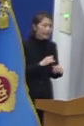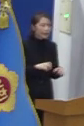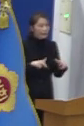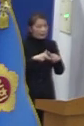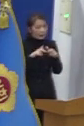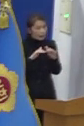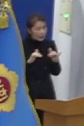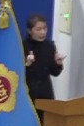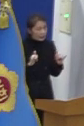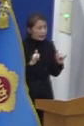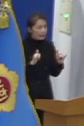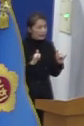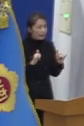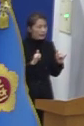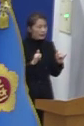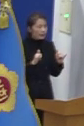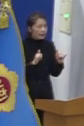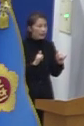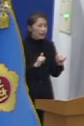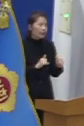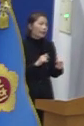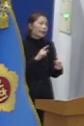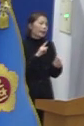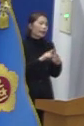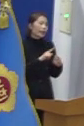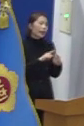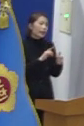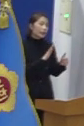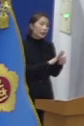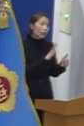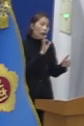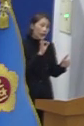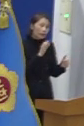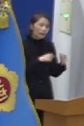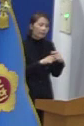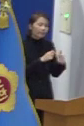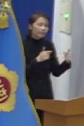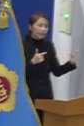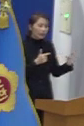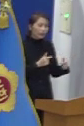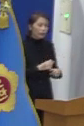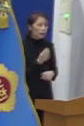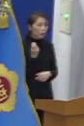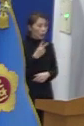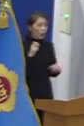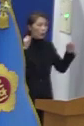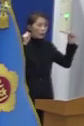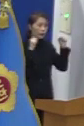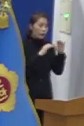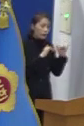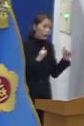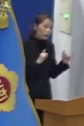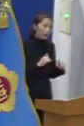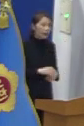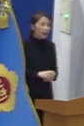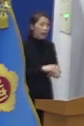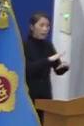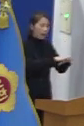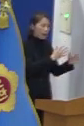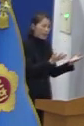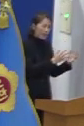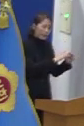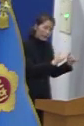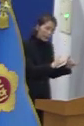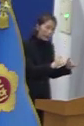기회소득의 대상과 지원액을 확대합니다. 아울러 체육인, 농업인,